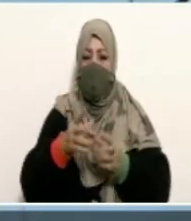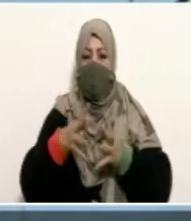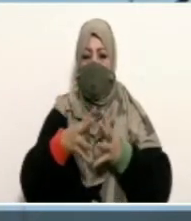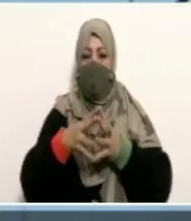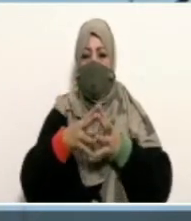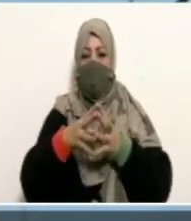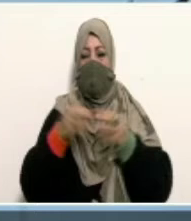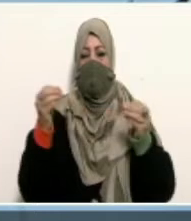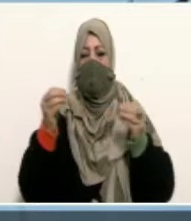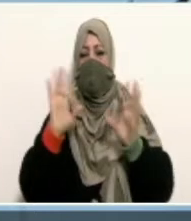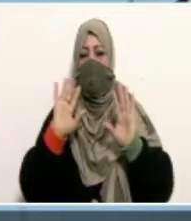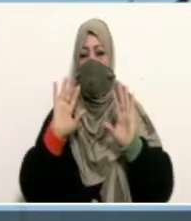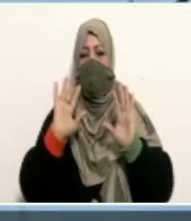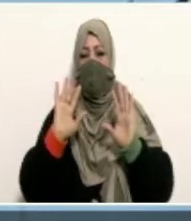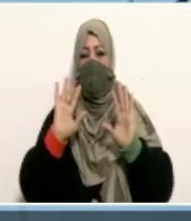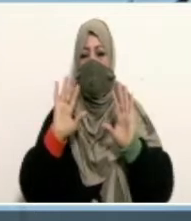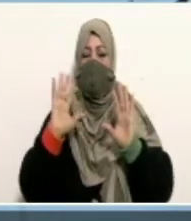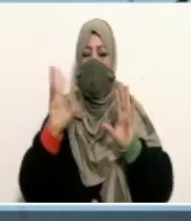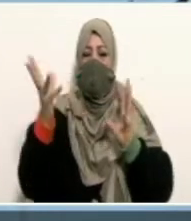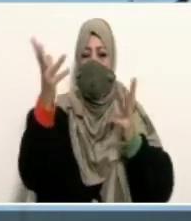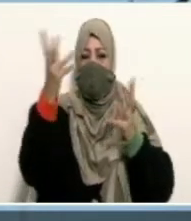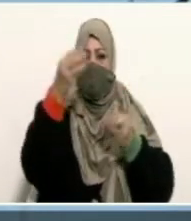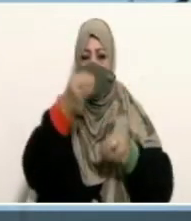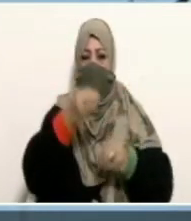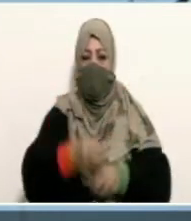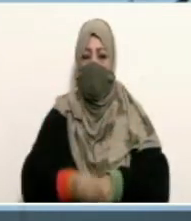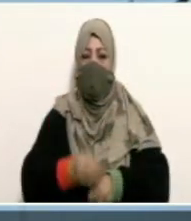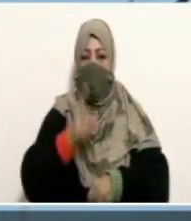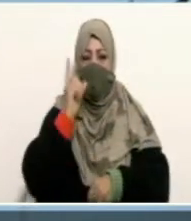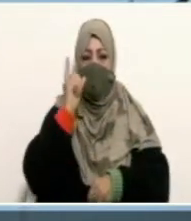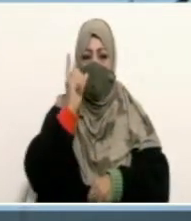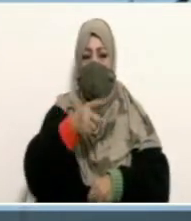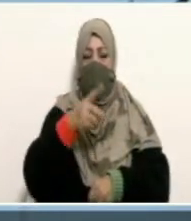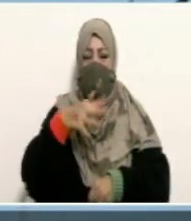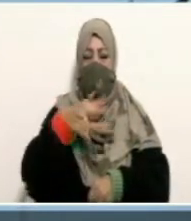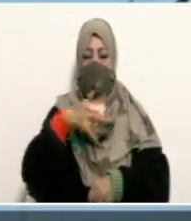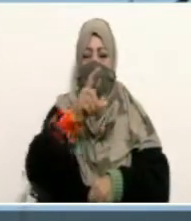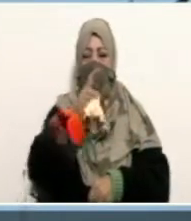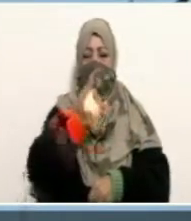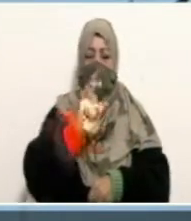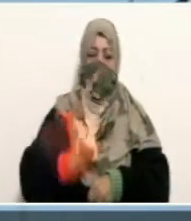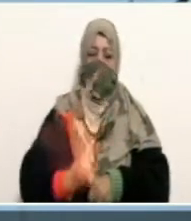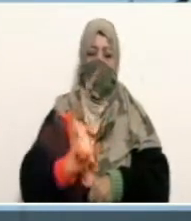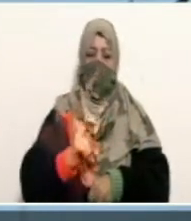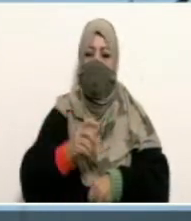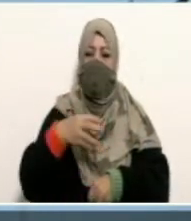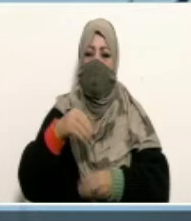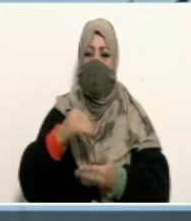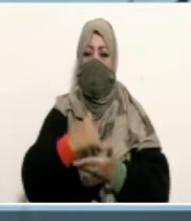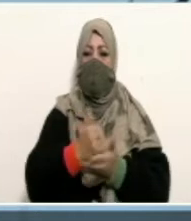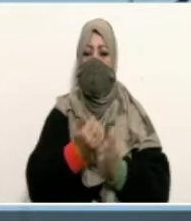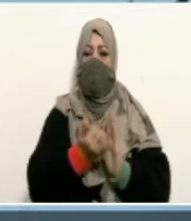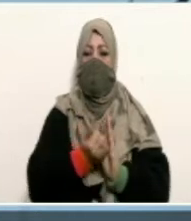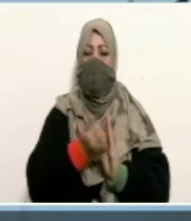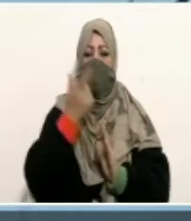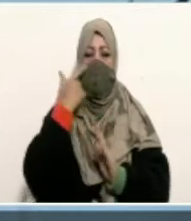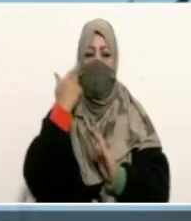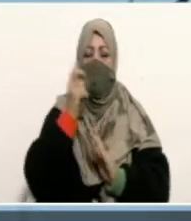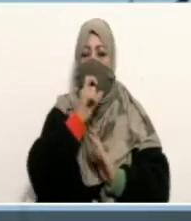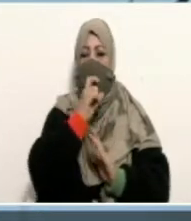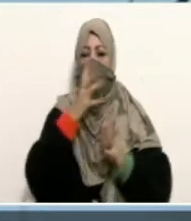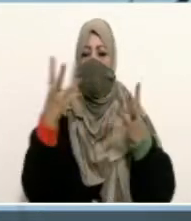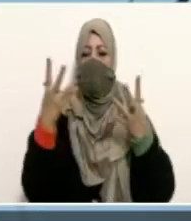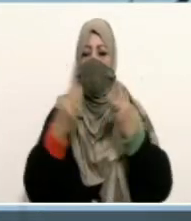وإرجاع الأمر إلى نصابه ويوزع يعني الميراث على الذكور مع الإناث معا، فهذا هو